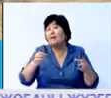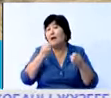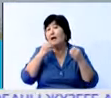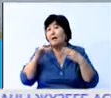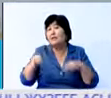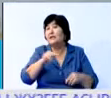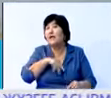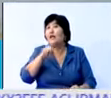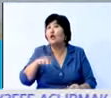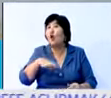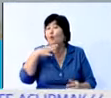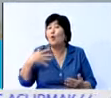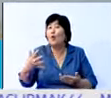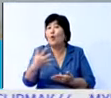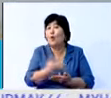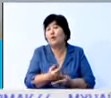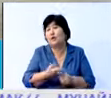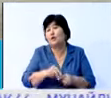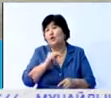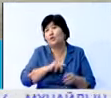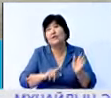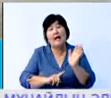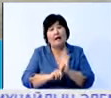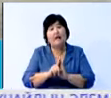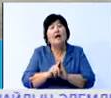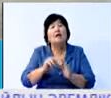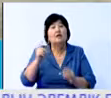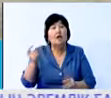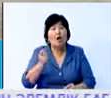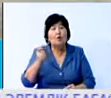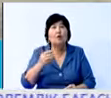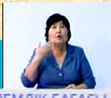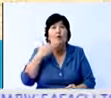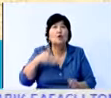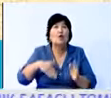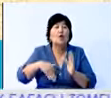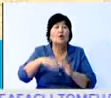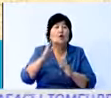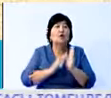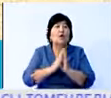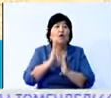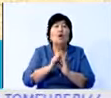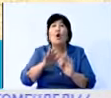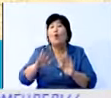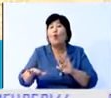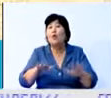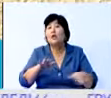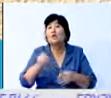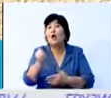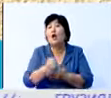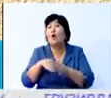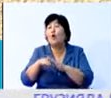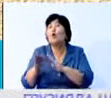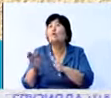артқан еңбеккерлер мол өнімді сұрыптау жұмысына кіріскен. Шаруашылықта күріштің жоғары репродукциялы сорттарын орналастыратын қоймалар